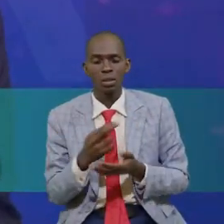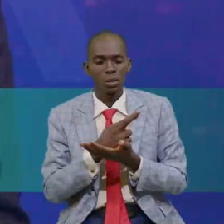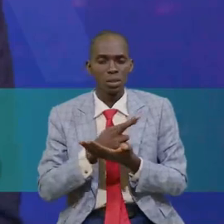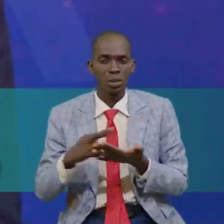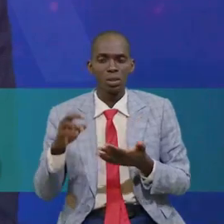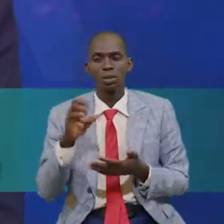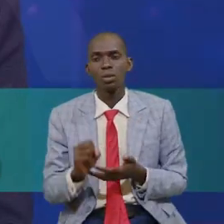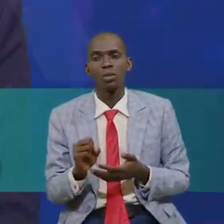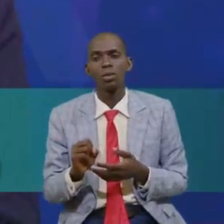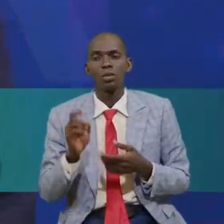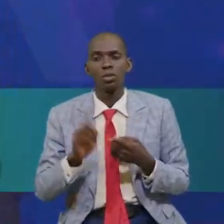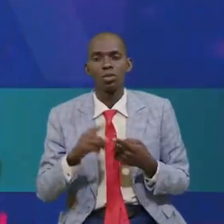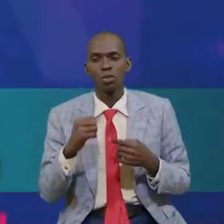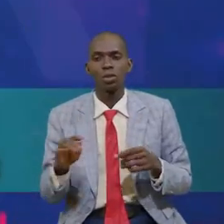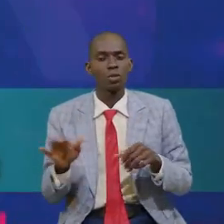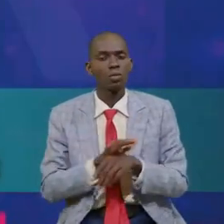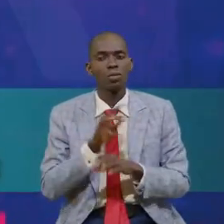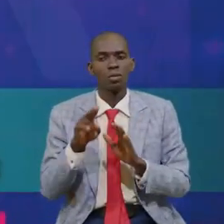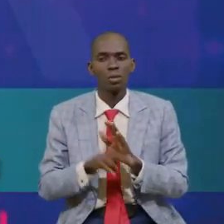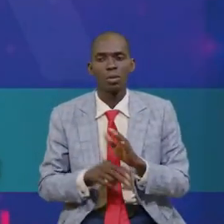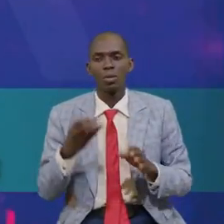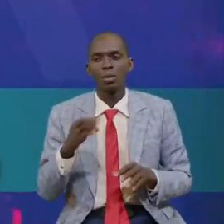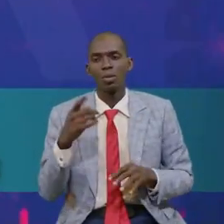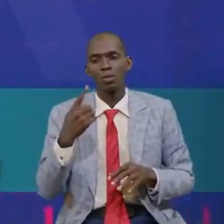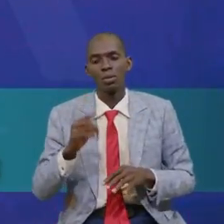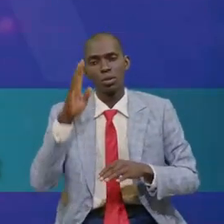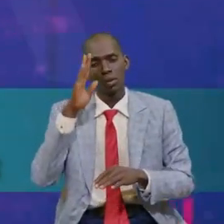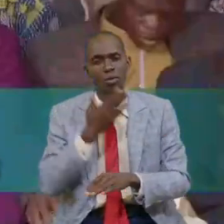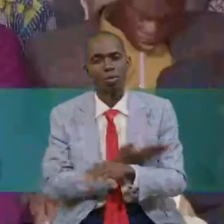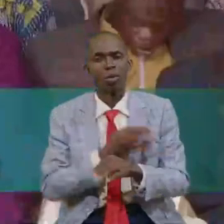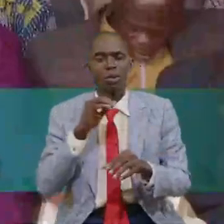Susciter avec persévérance les justes à la plénitude du Fils.